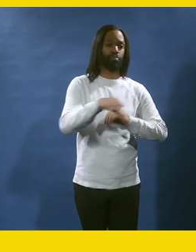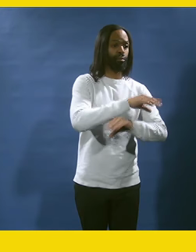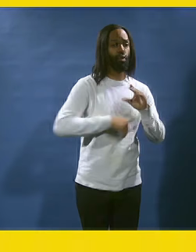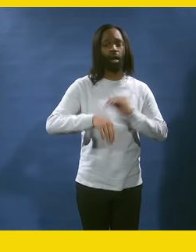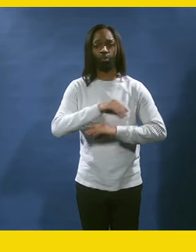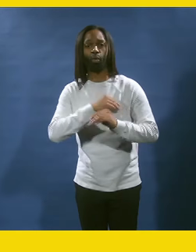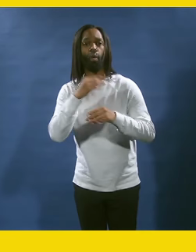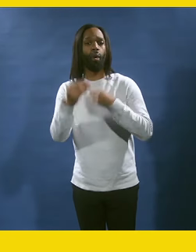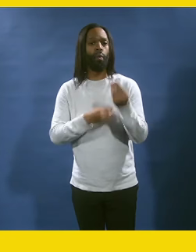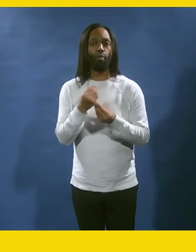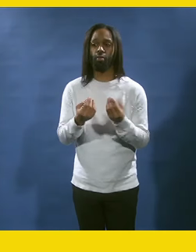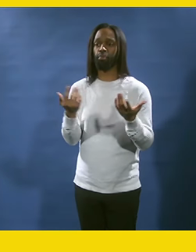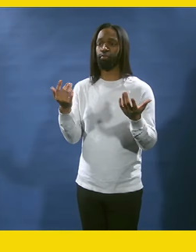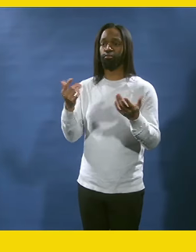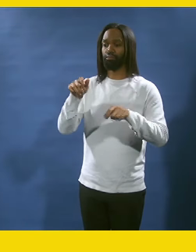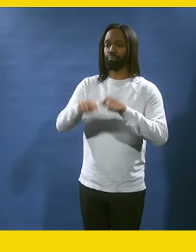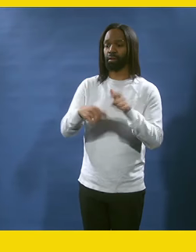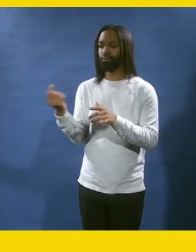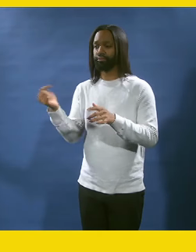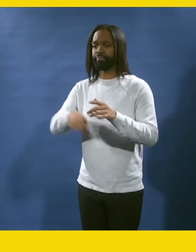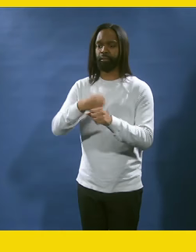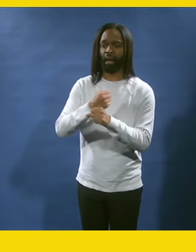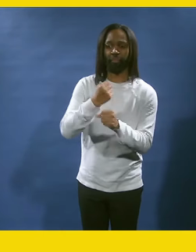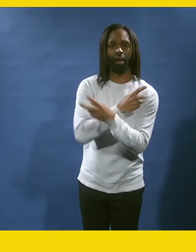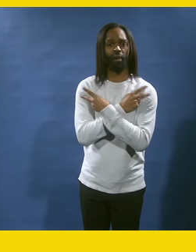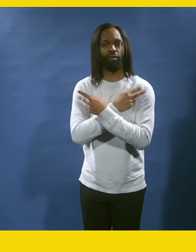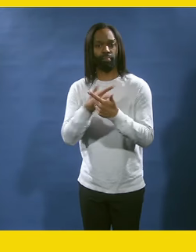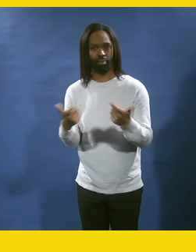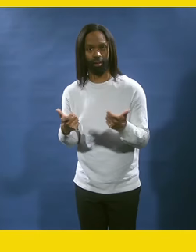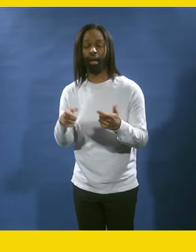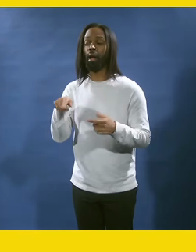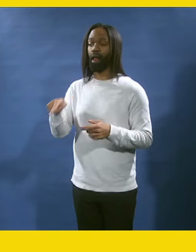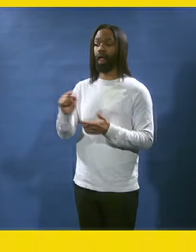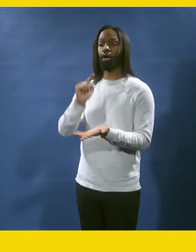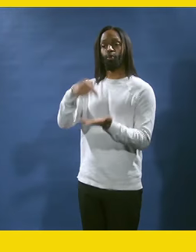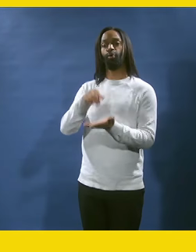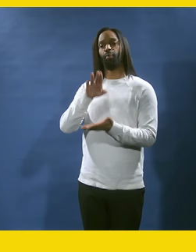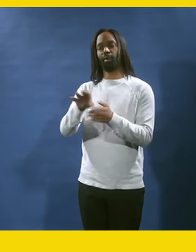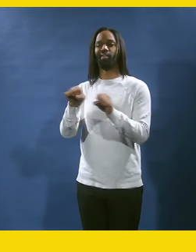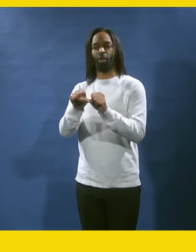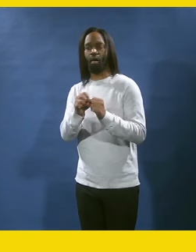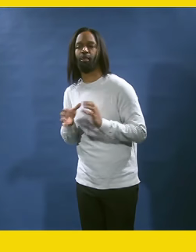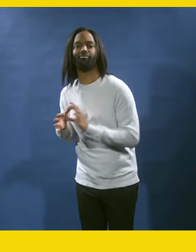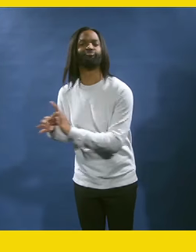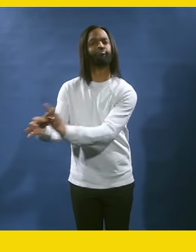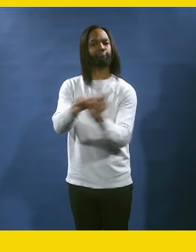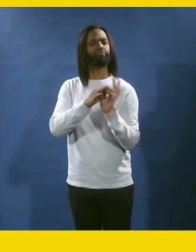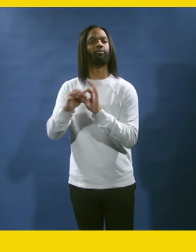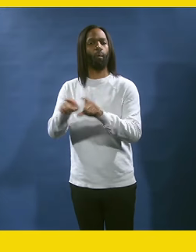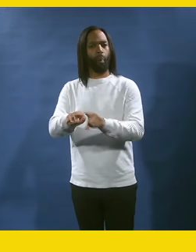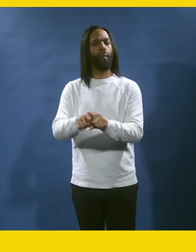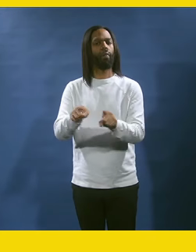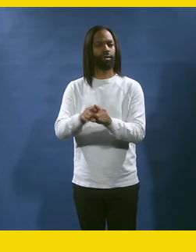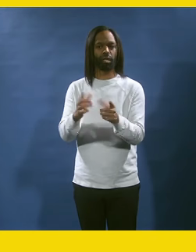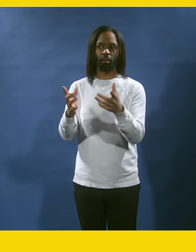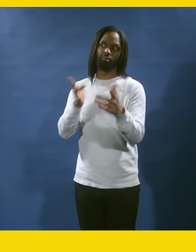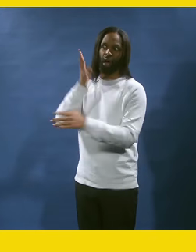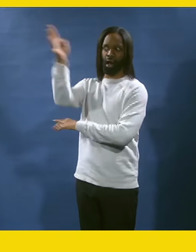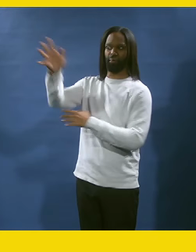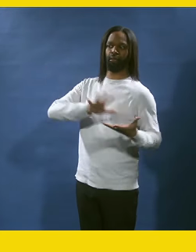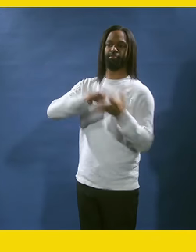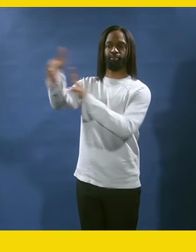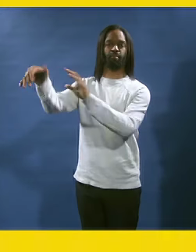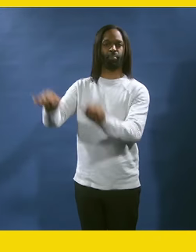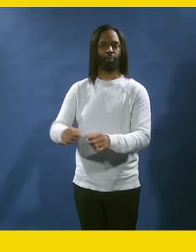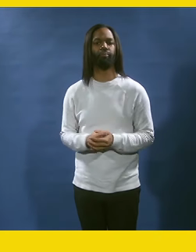travail, pour les vacances. Un lieu de sororité et d'avenir. Le féminisme n'est pas qu'une